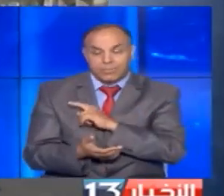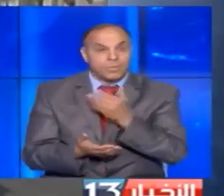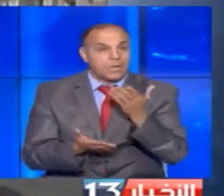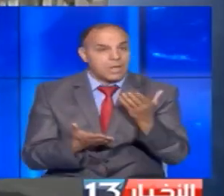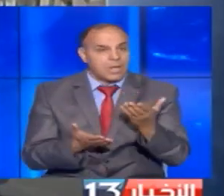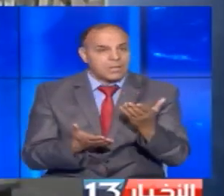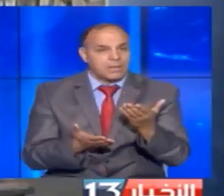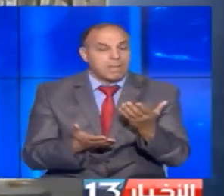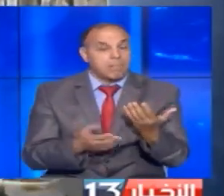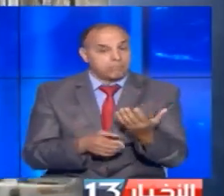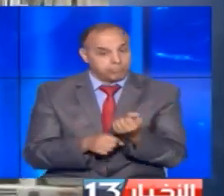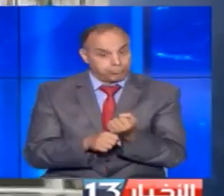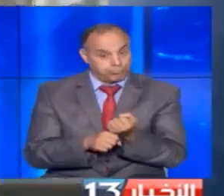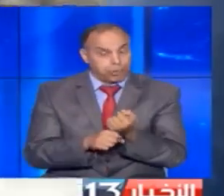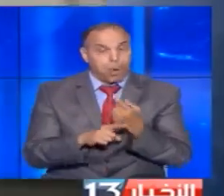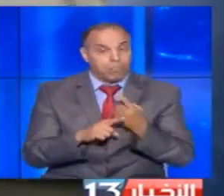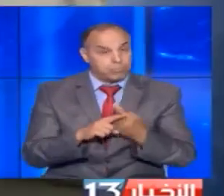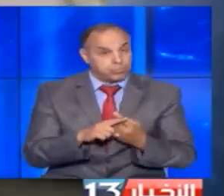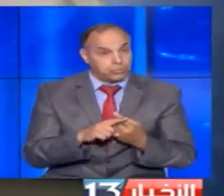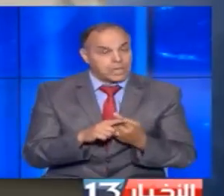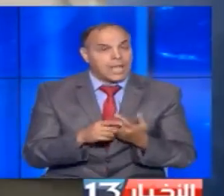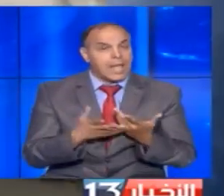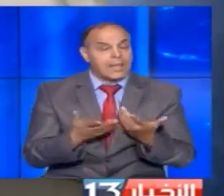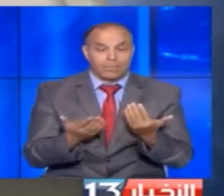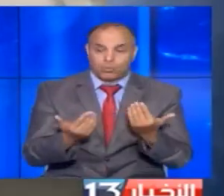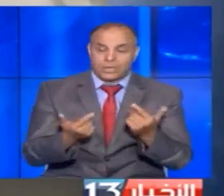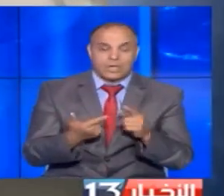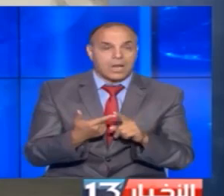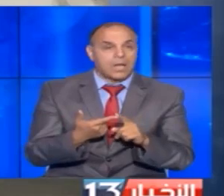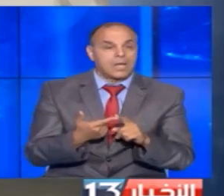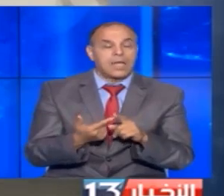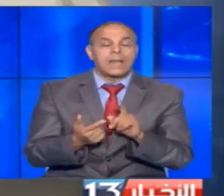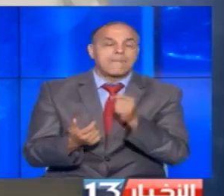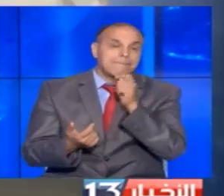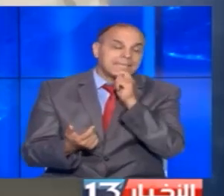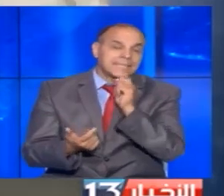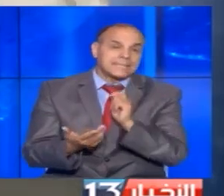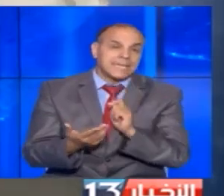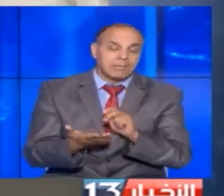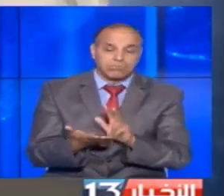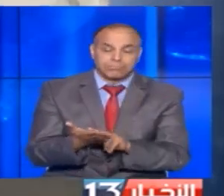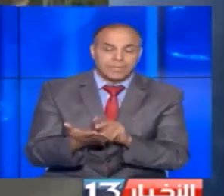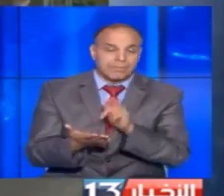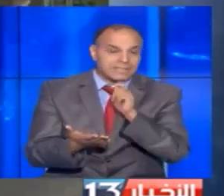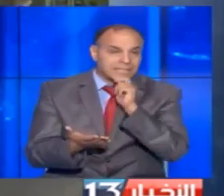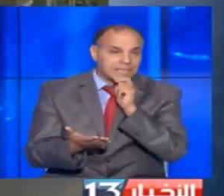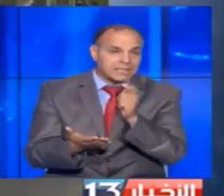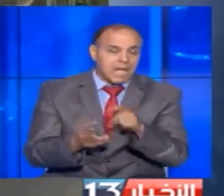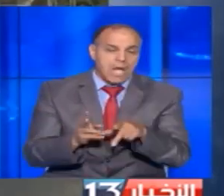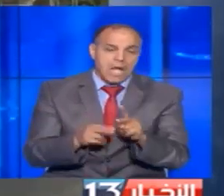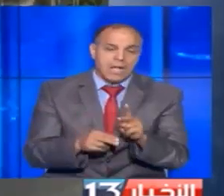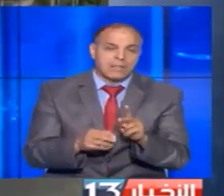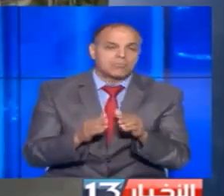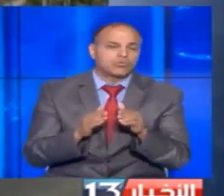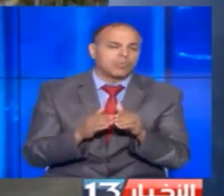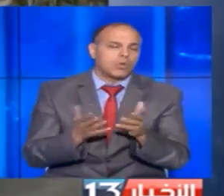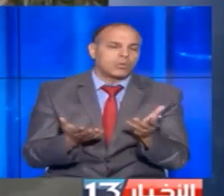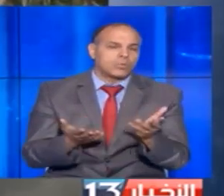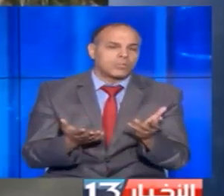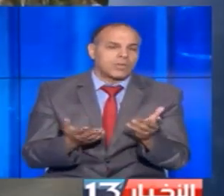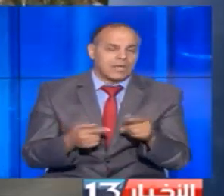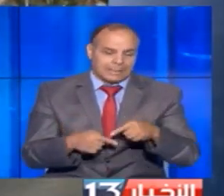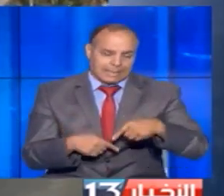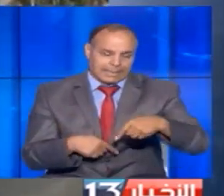مكسب و اضافه نوعيه منتظره تبقى اليات التاخير اكثر من مطلوبه في